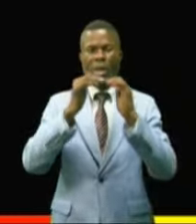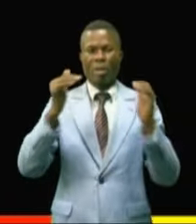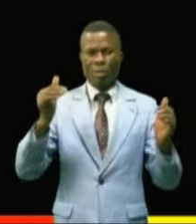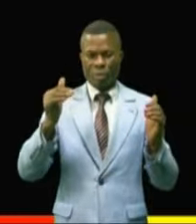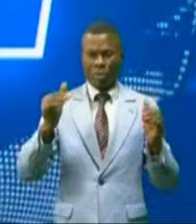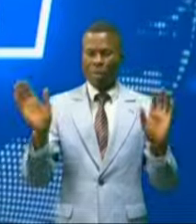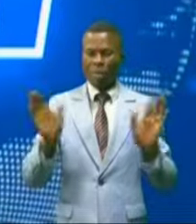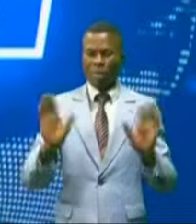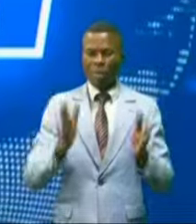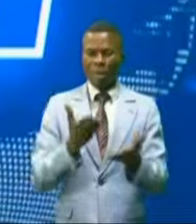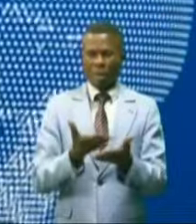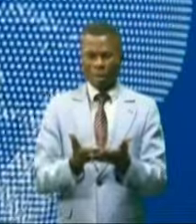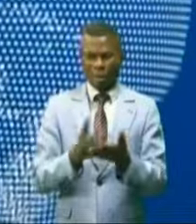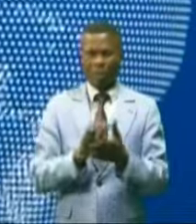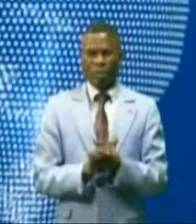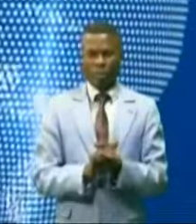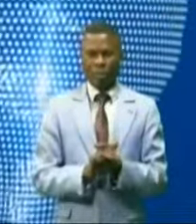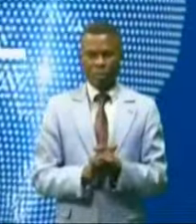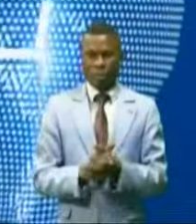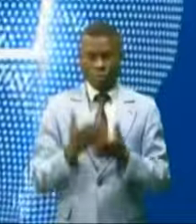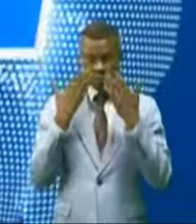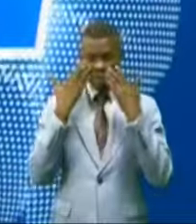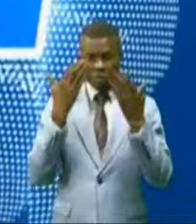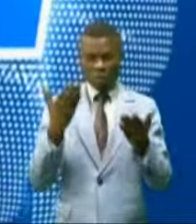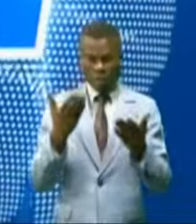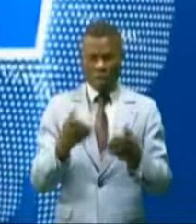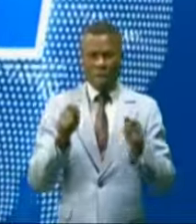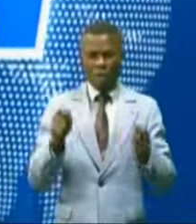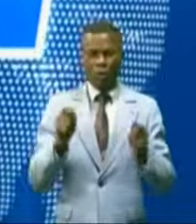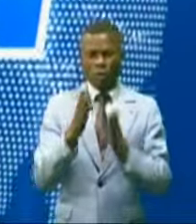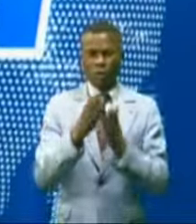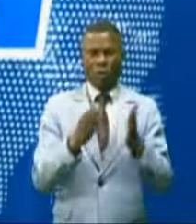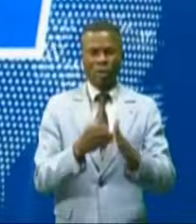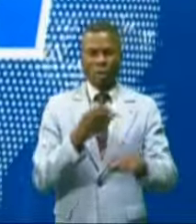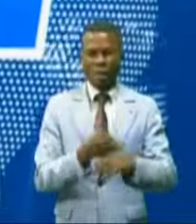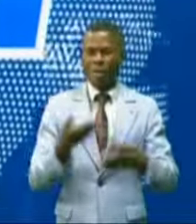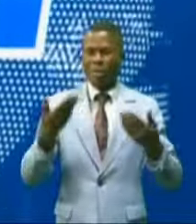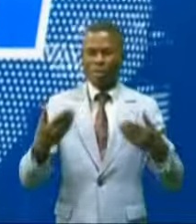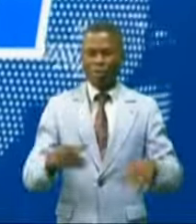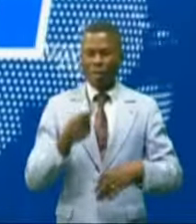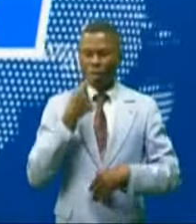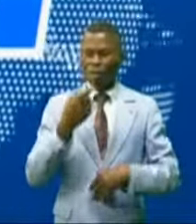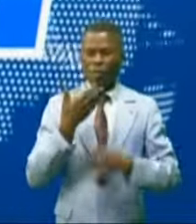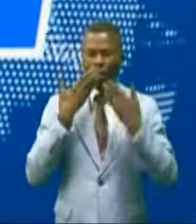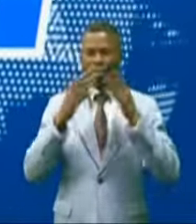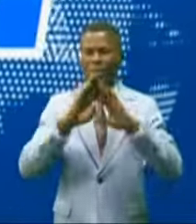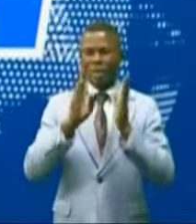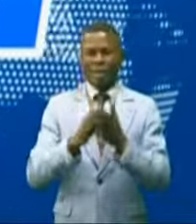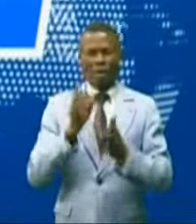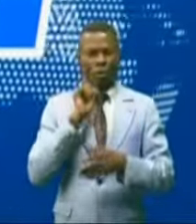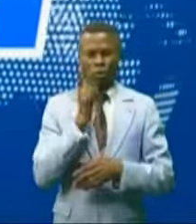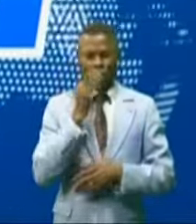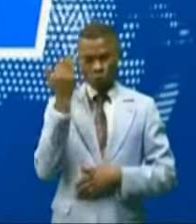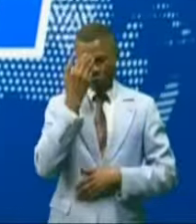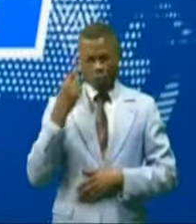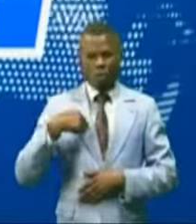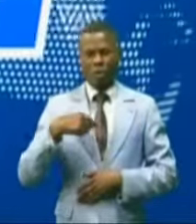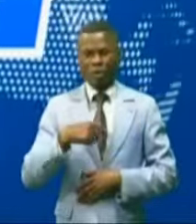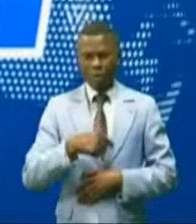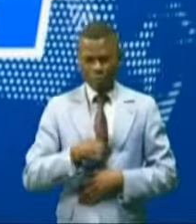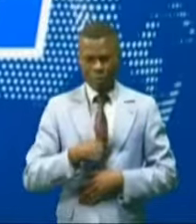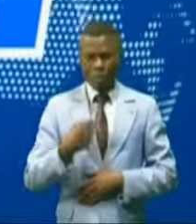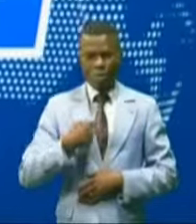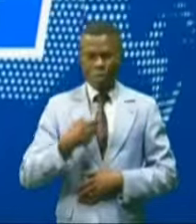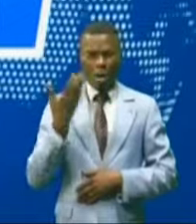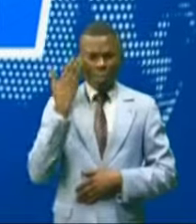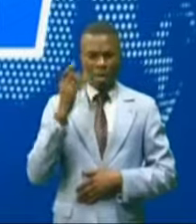Bounia. C'est sur cette note triste que nous bouclons complètement ce journal réalisé par